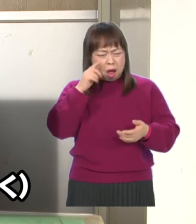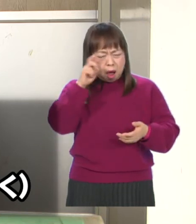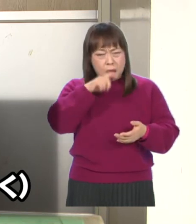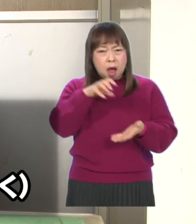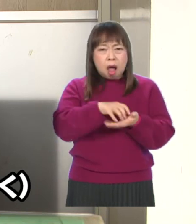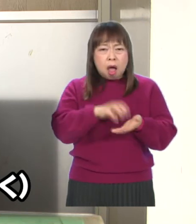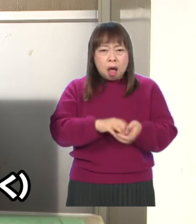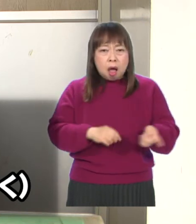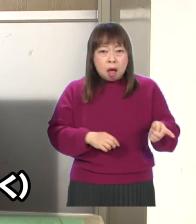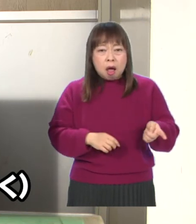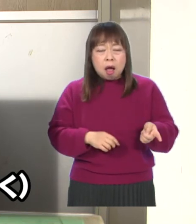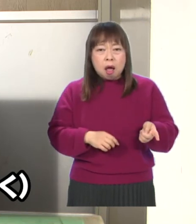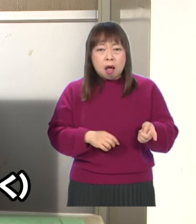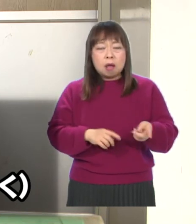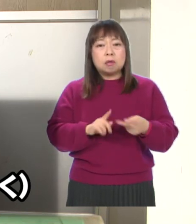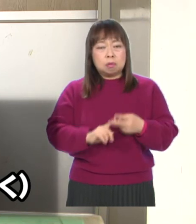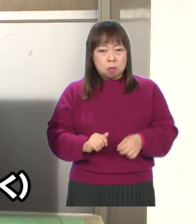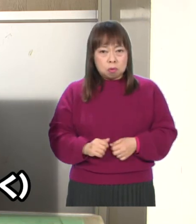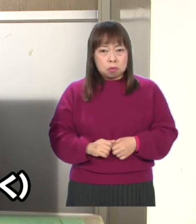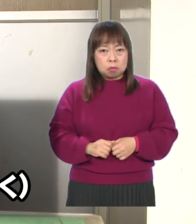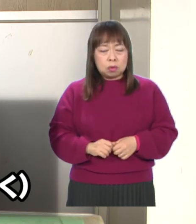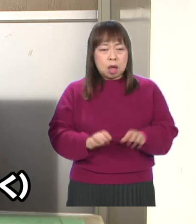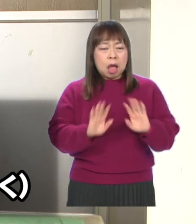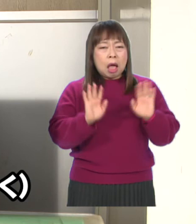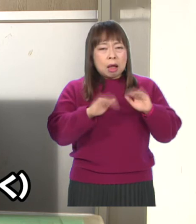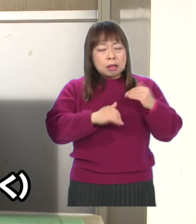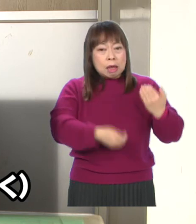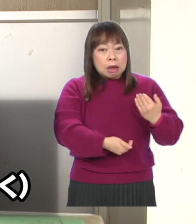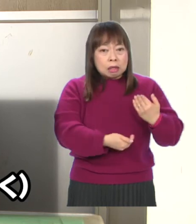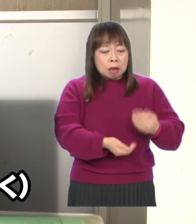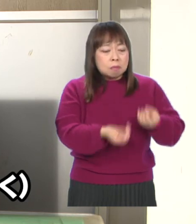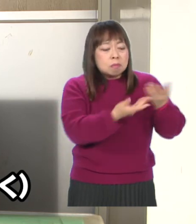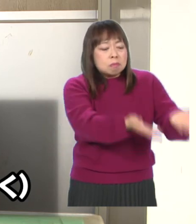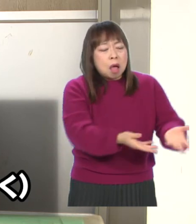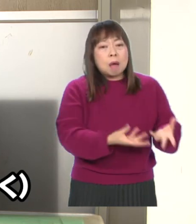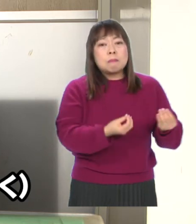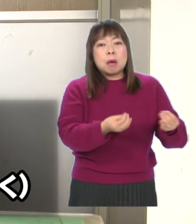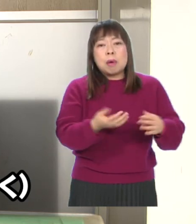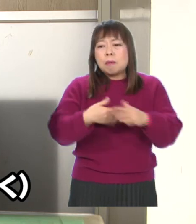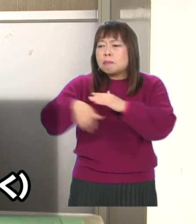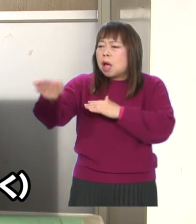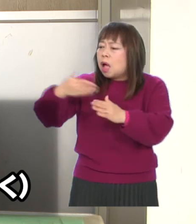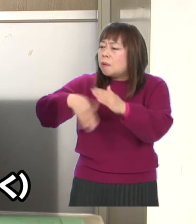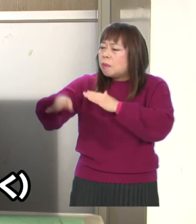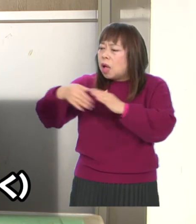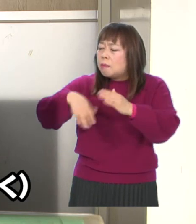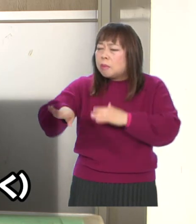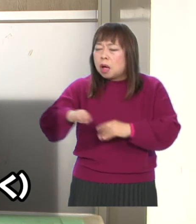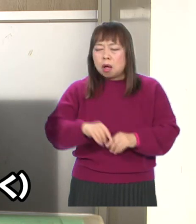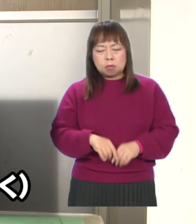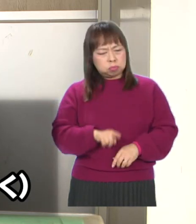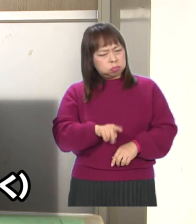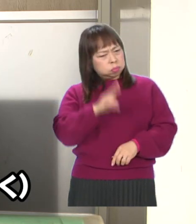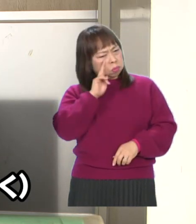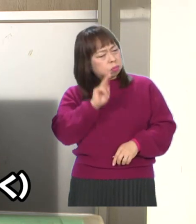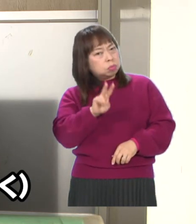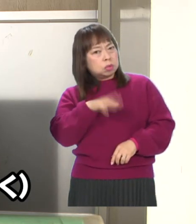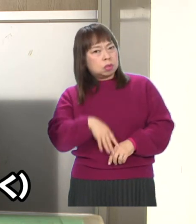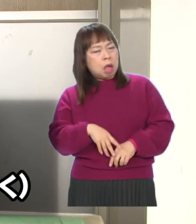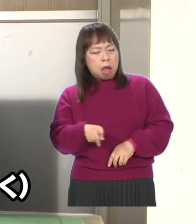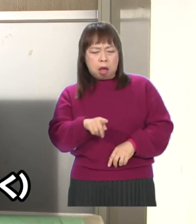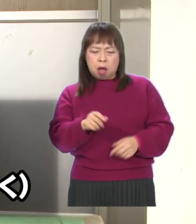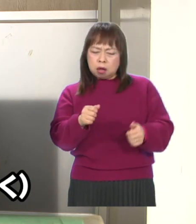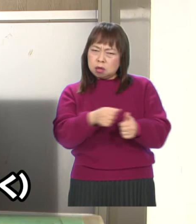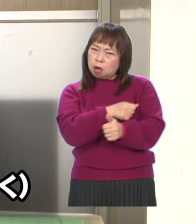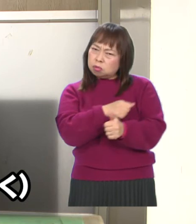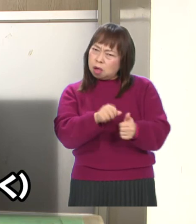多い、乳幼児を置いたままたびたび外出しているなど、虐待されていると思われる児童